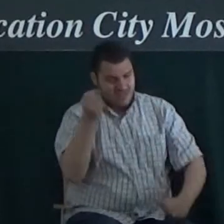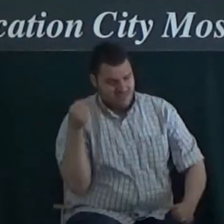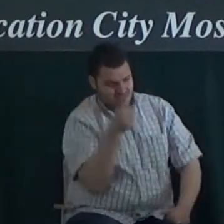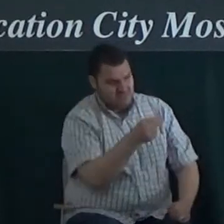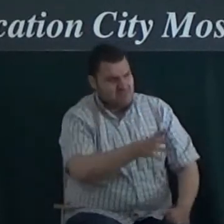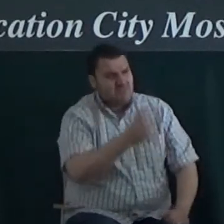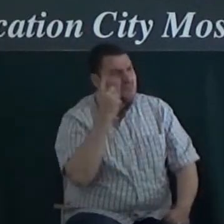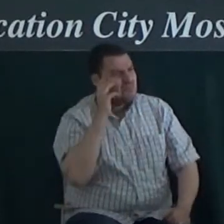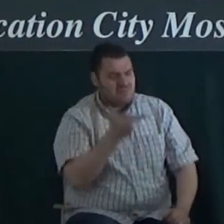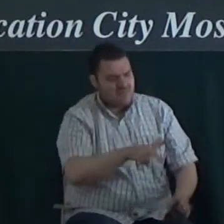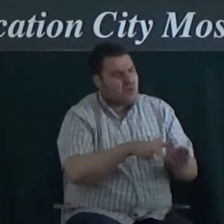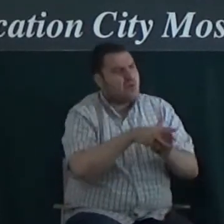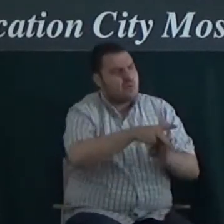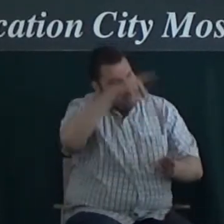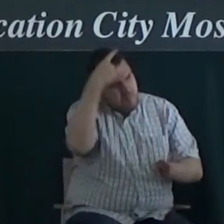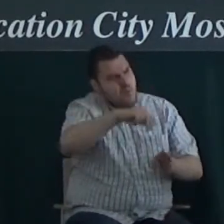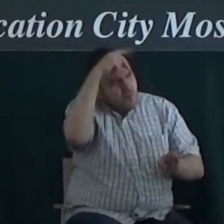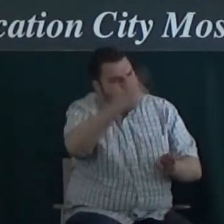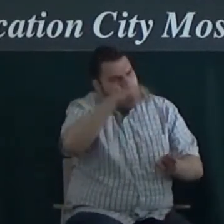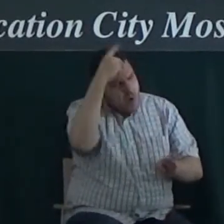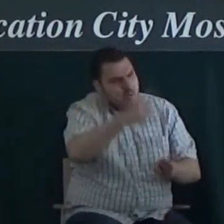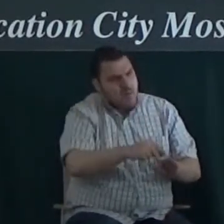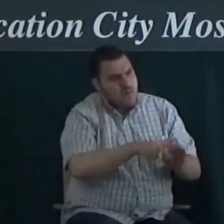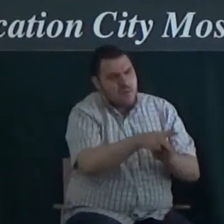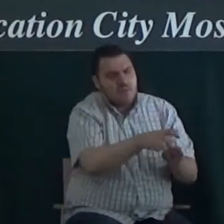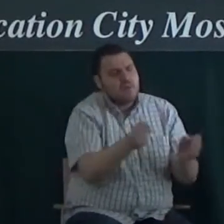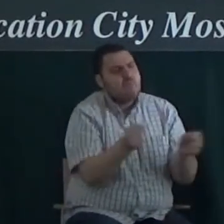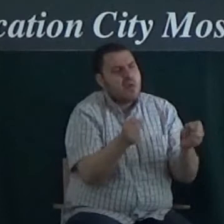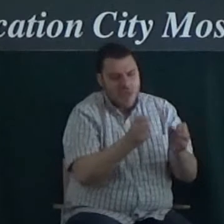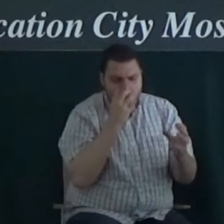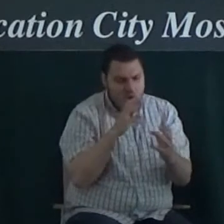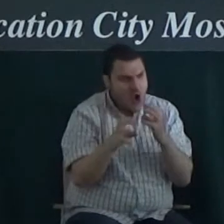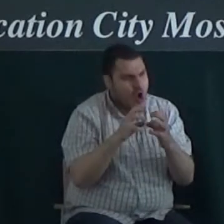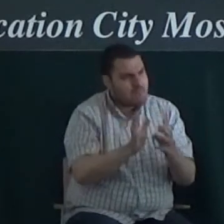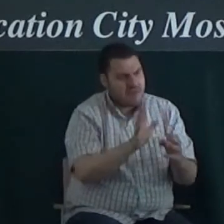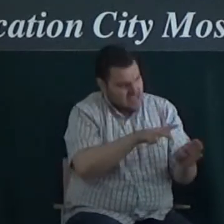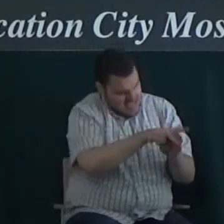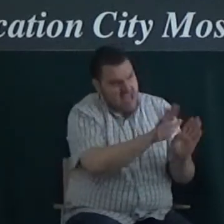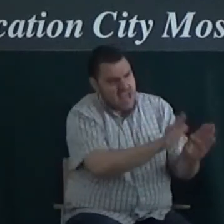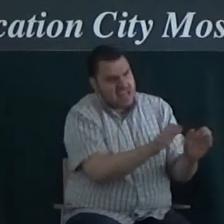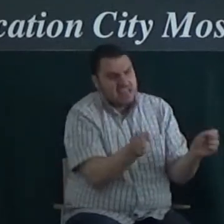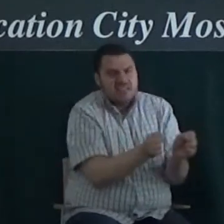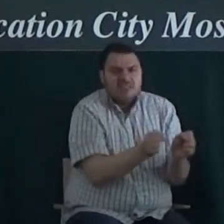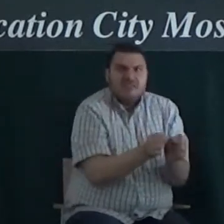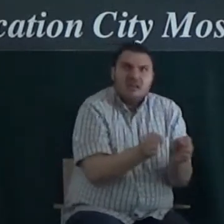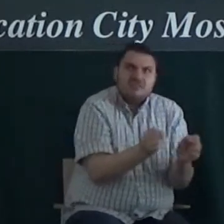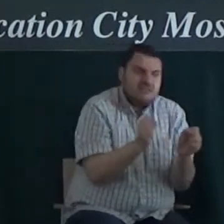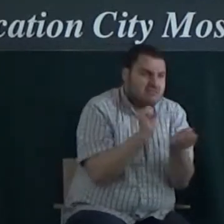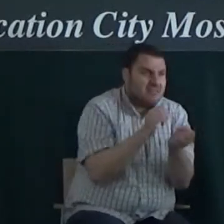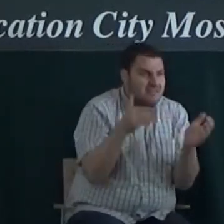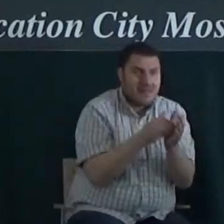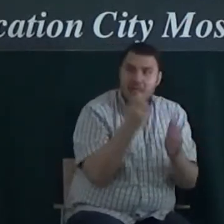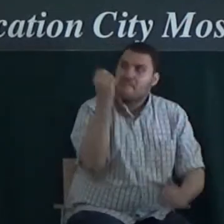الحطب ليتعذبوا بشدة البرد، فلما بدأوا يتدفؤون بالمصباح المعلق أخرج المصباح من